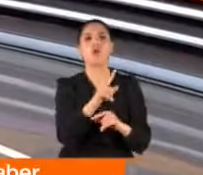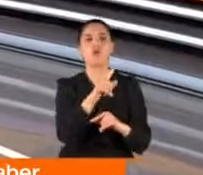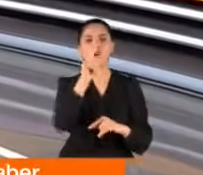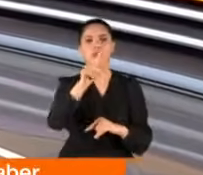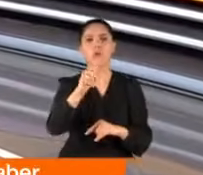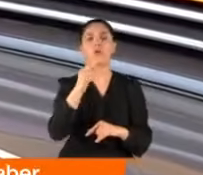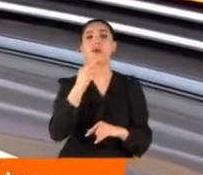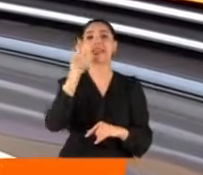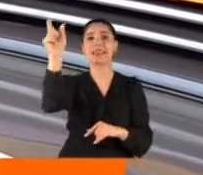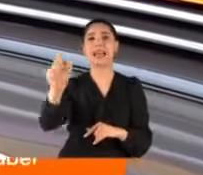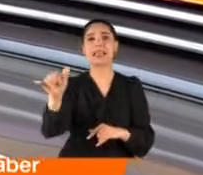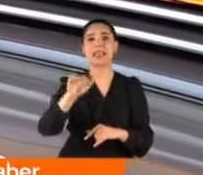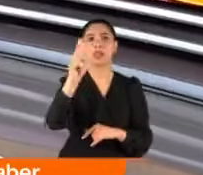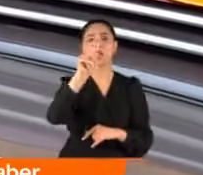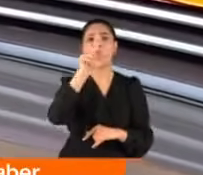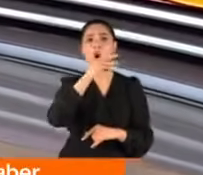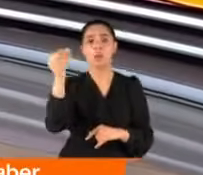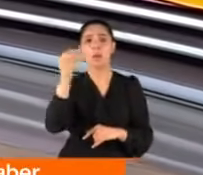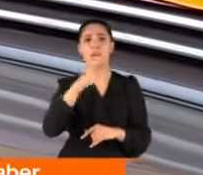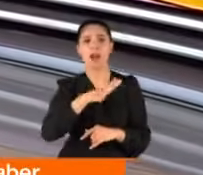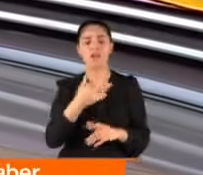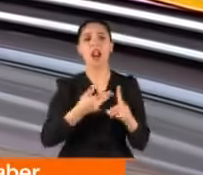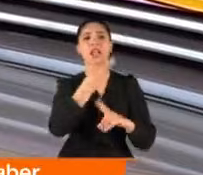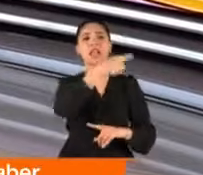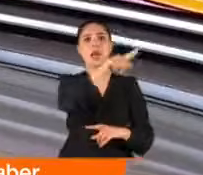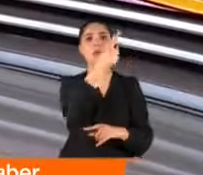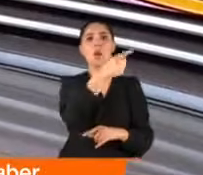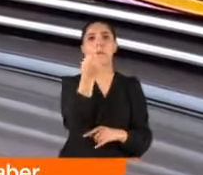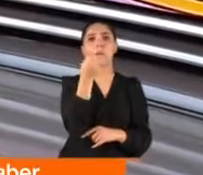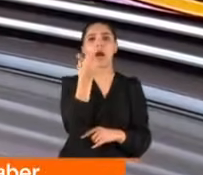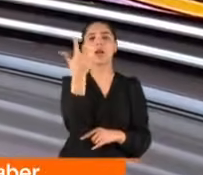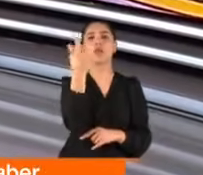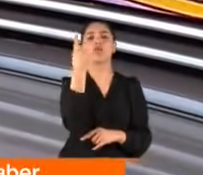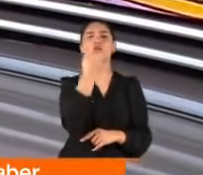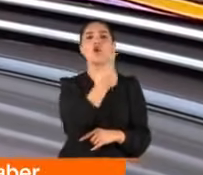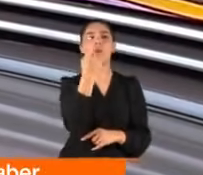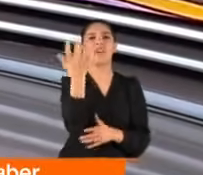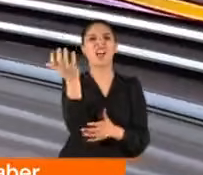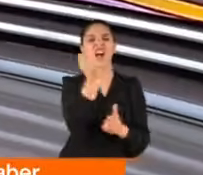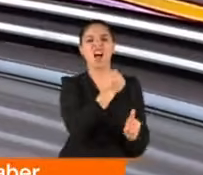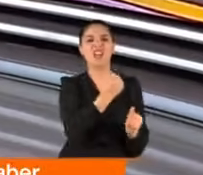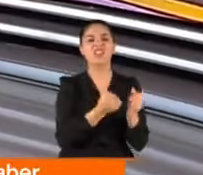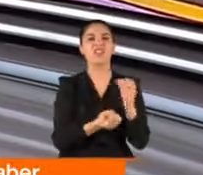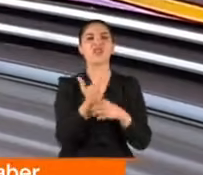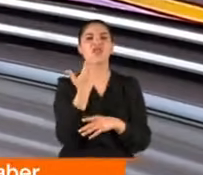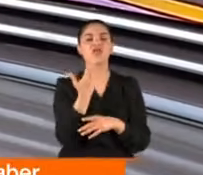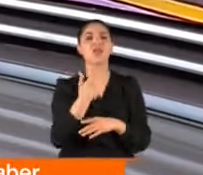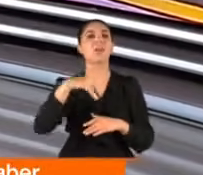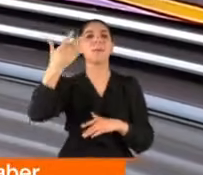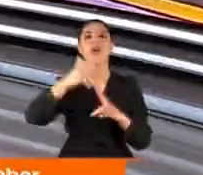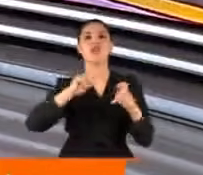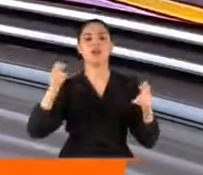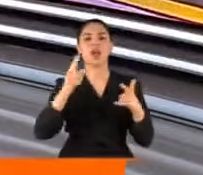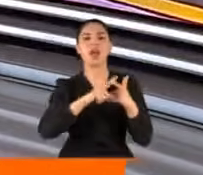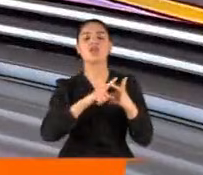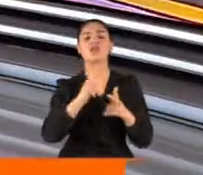Koçan'ın yanında tam 10 milyon lira olduğu ama gaspçıların o paranın sadece 1/3'ünü aldığı ortaya çıktı. Diğer gelişme ise